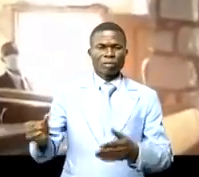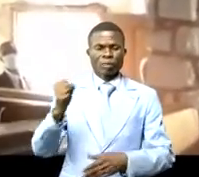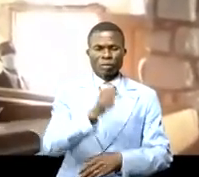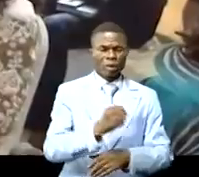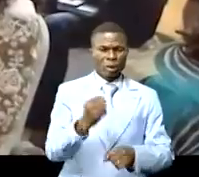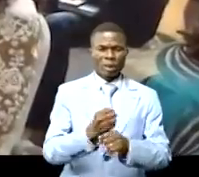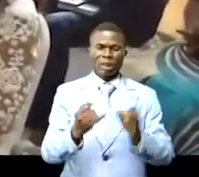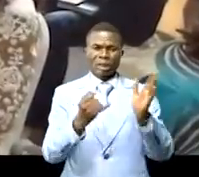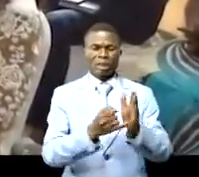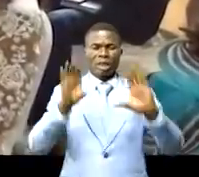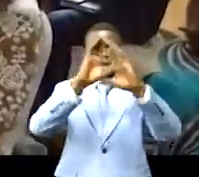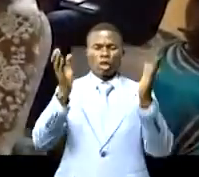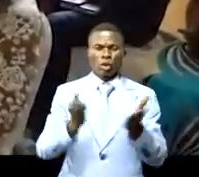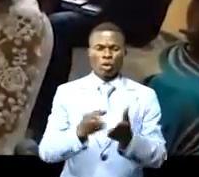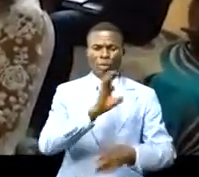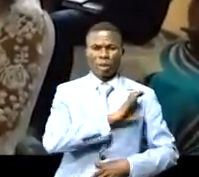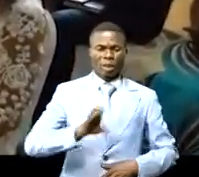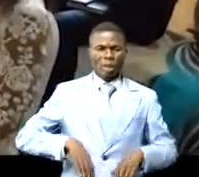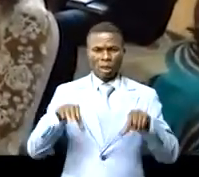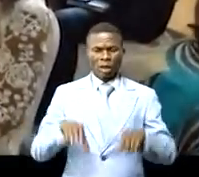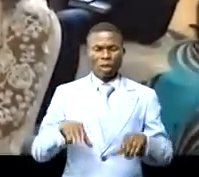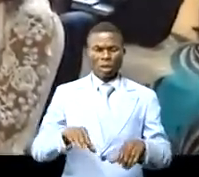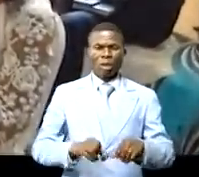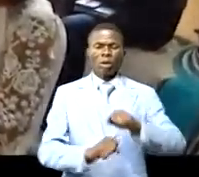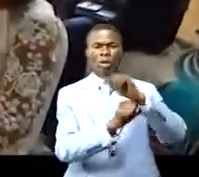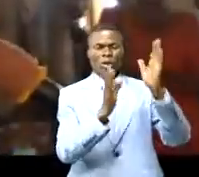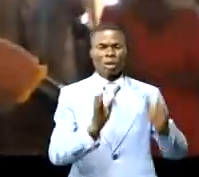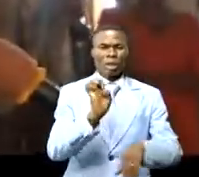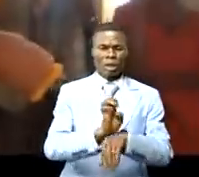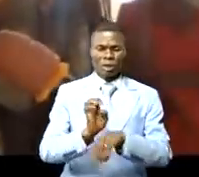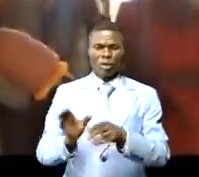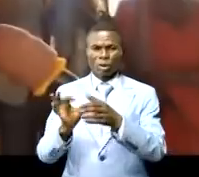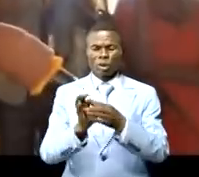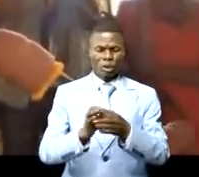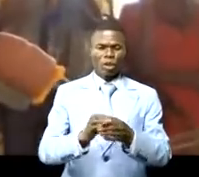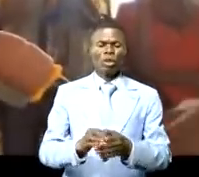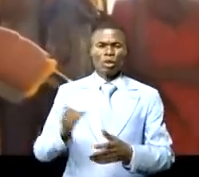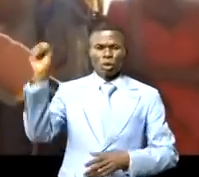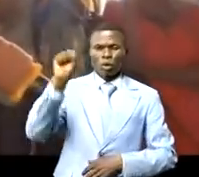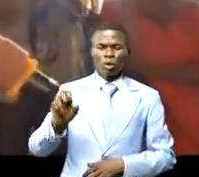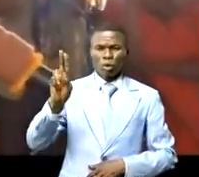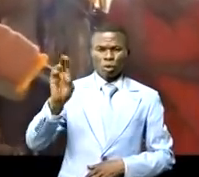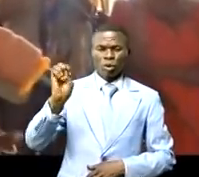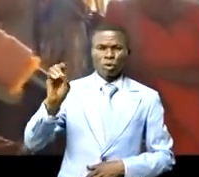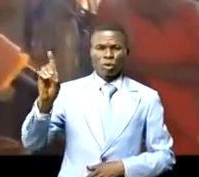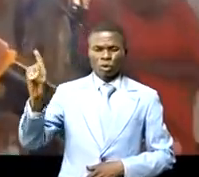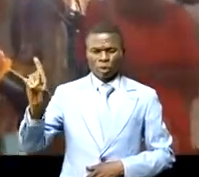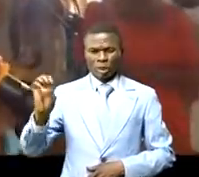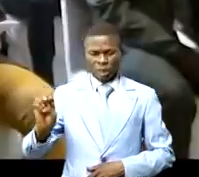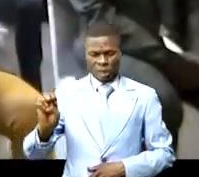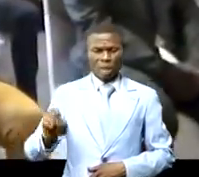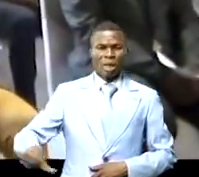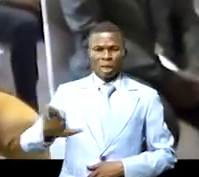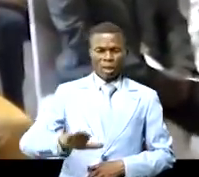6 communautés de l'Église du Christ au Congo, avec comme partenaire l'Église unie des Suèdes, IMT d'Anvers et Sabri. Au